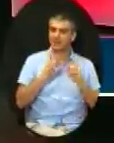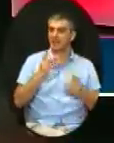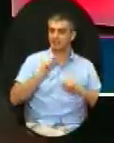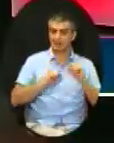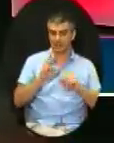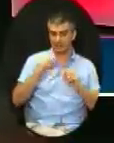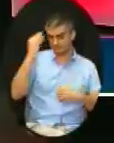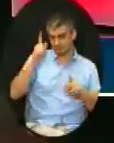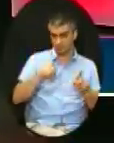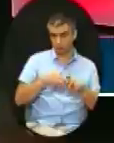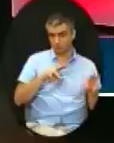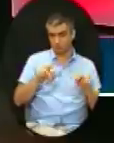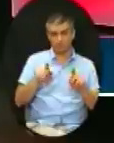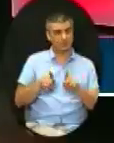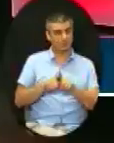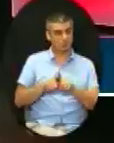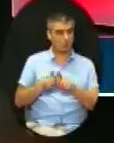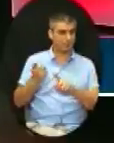נוהגים בפלסטינים דומה לדרך שבה נוהגים